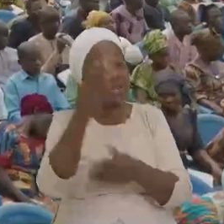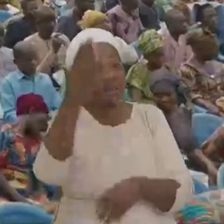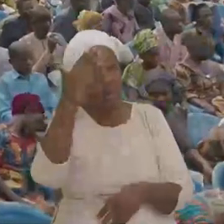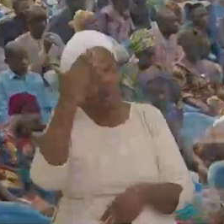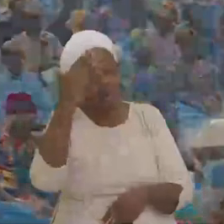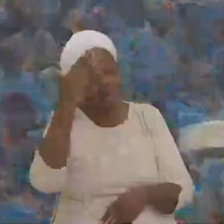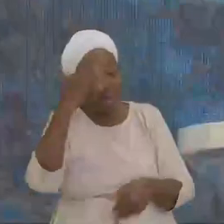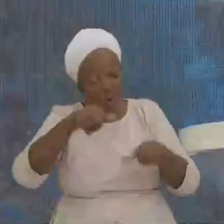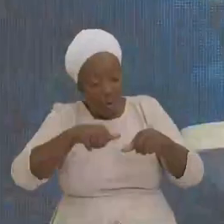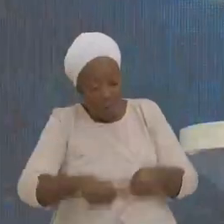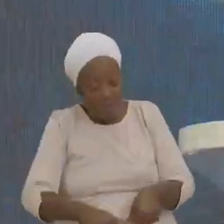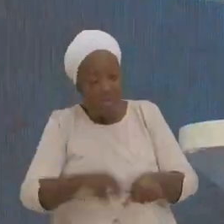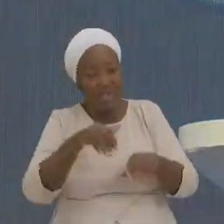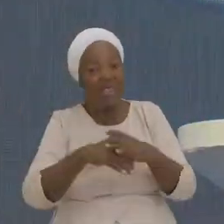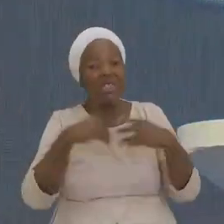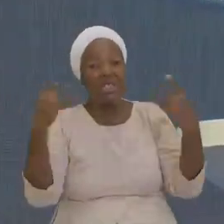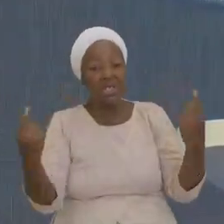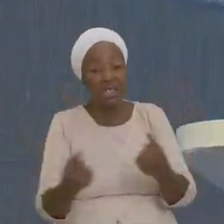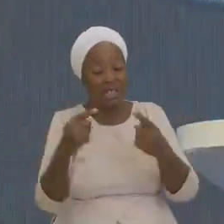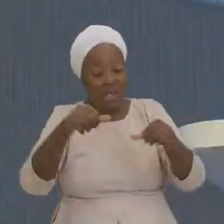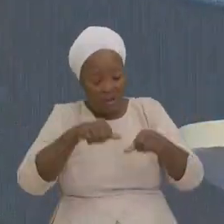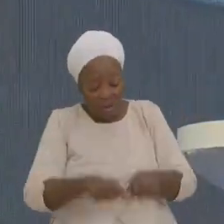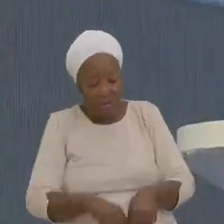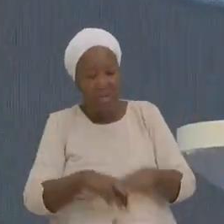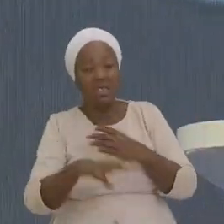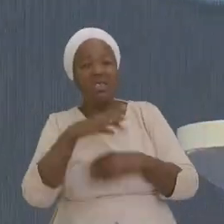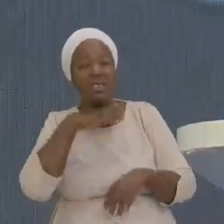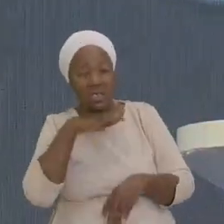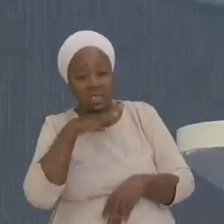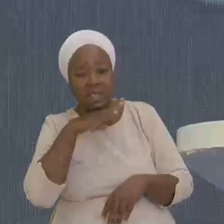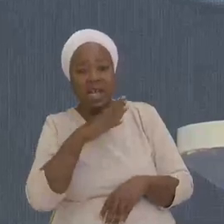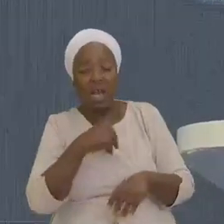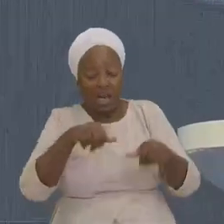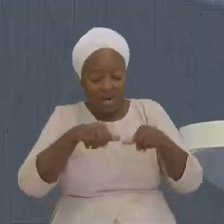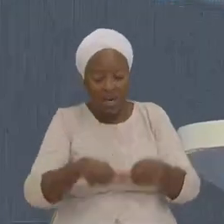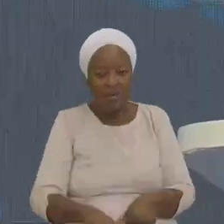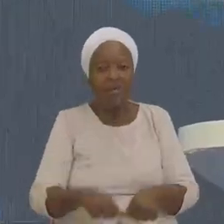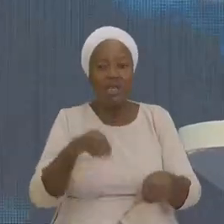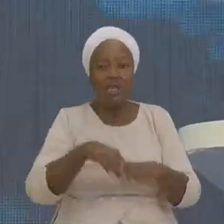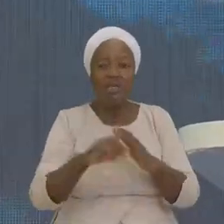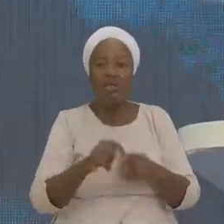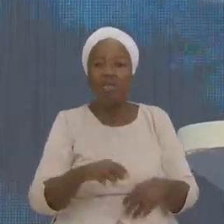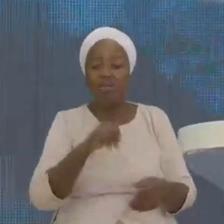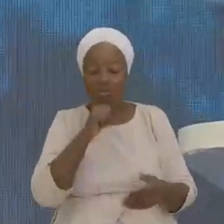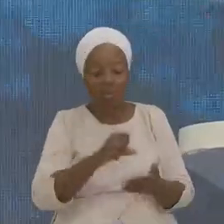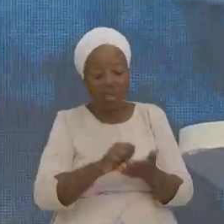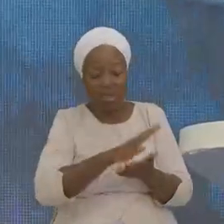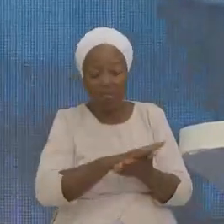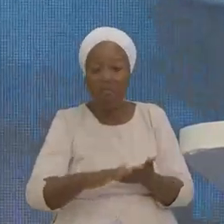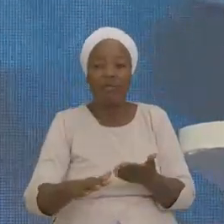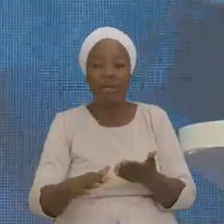Si quelqu'un avait cette connaissance, demeure dans l'impureté, demeure dans